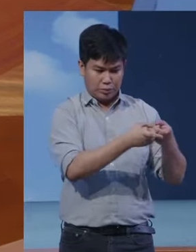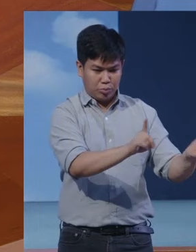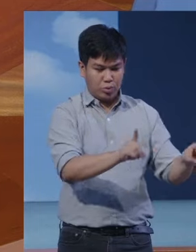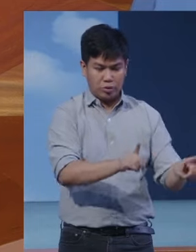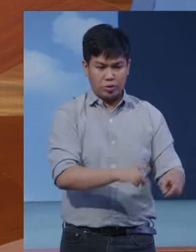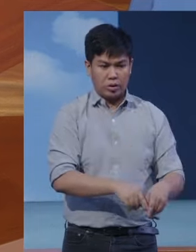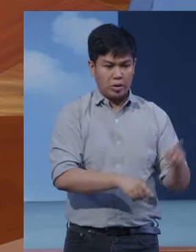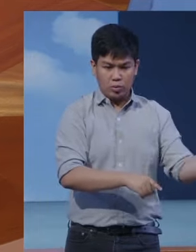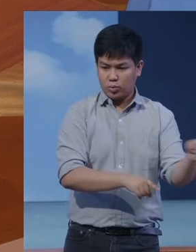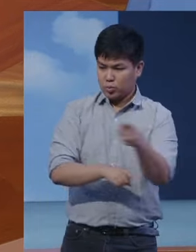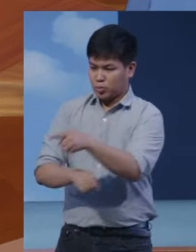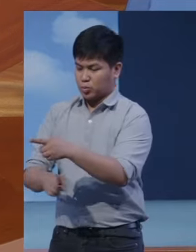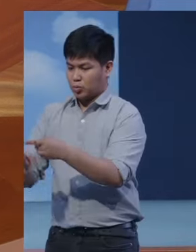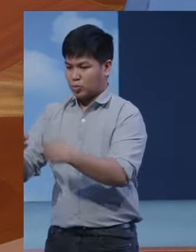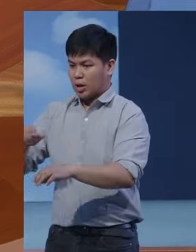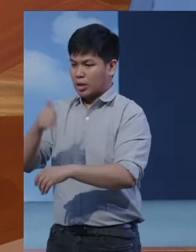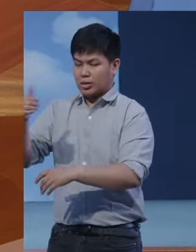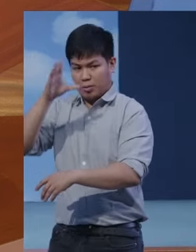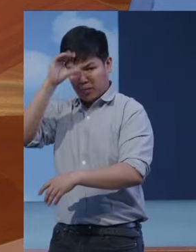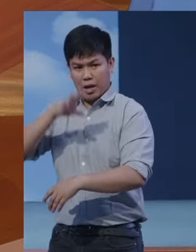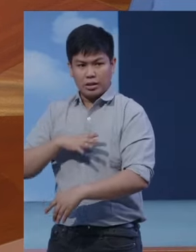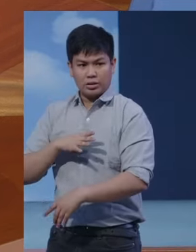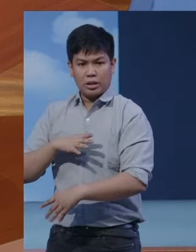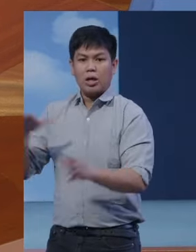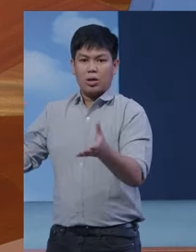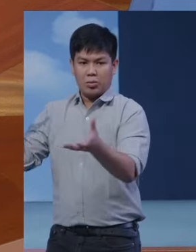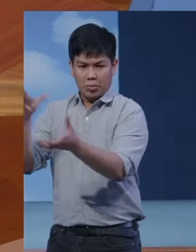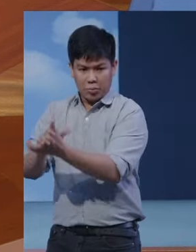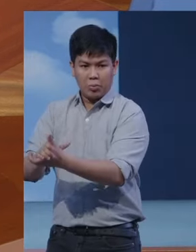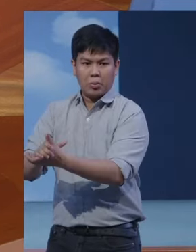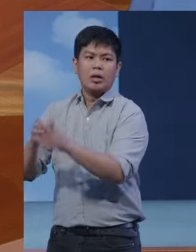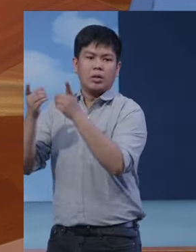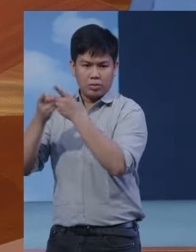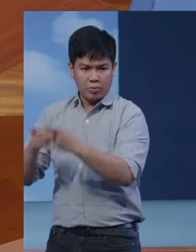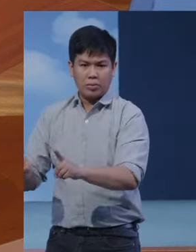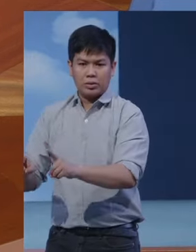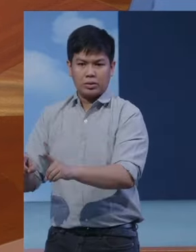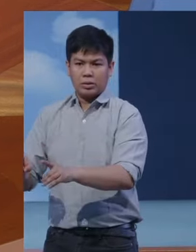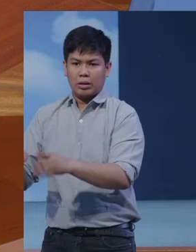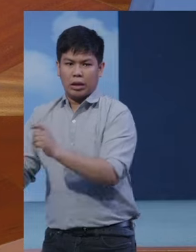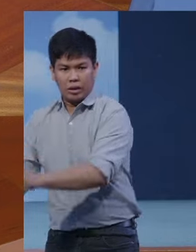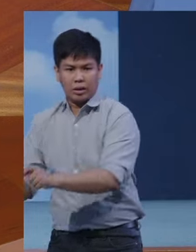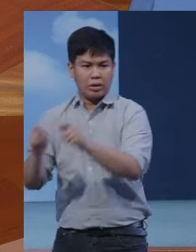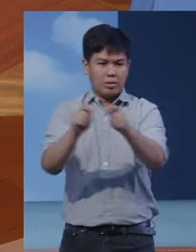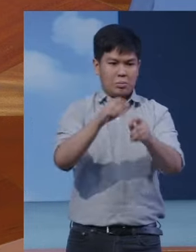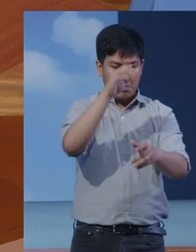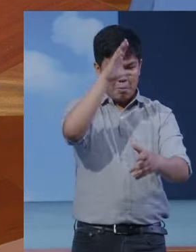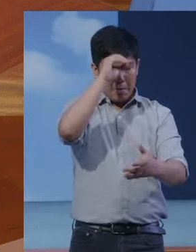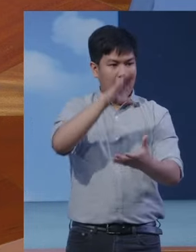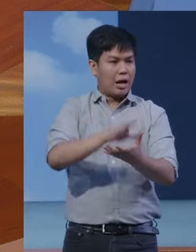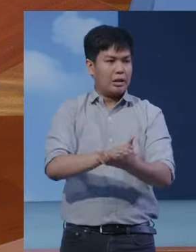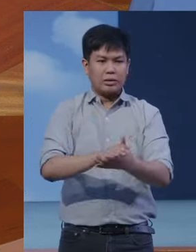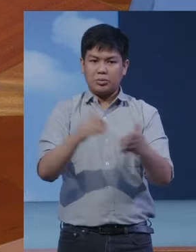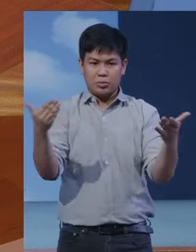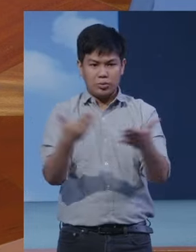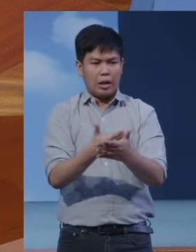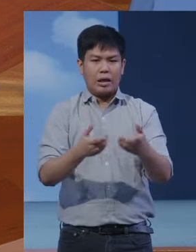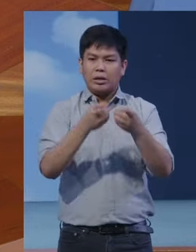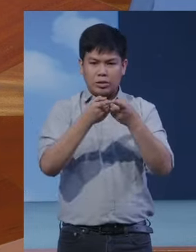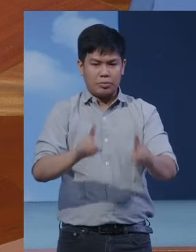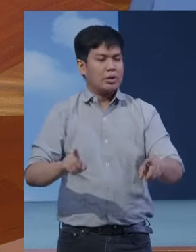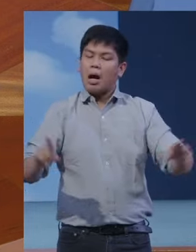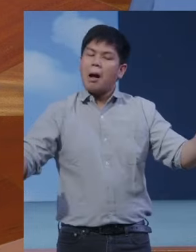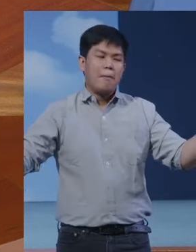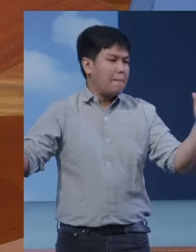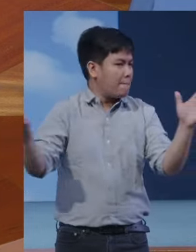mga pariseo na ito ay mali katulad ng dati kaya sabi ni Jesus Because of your